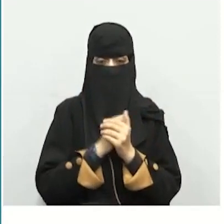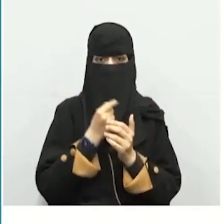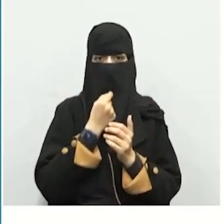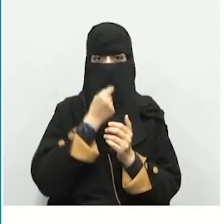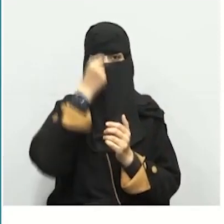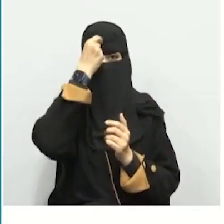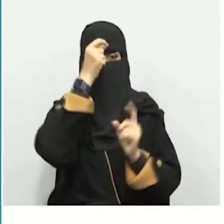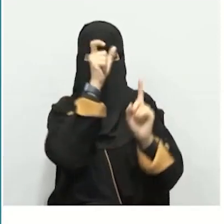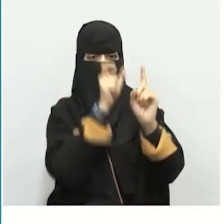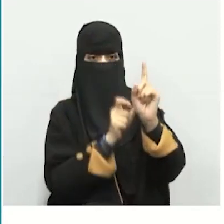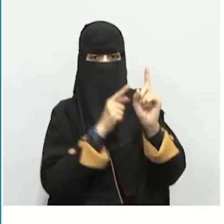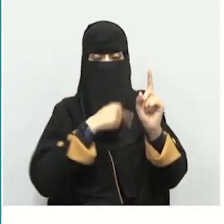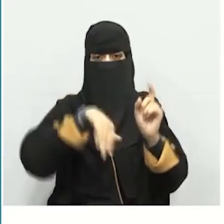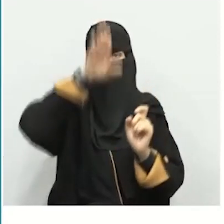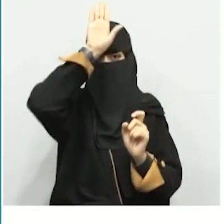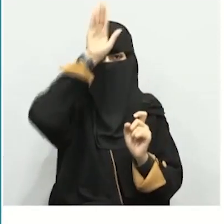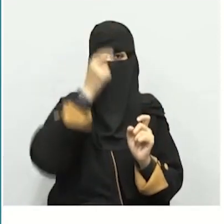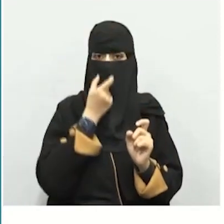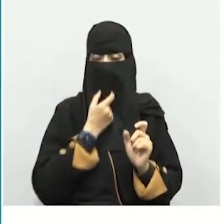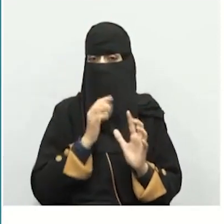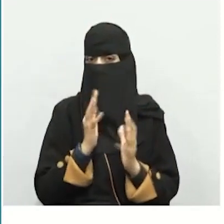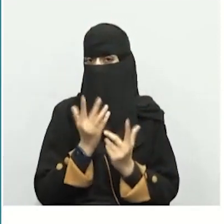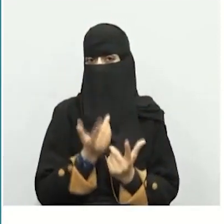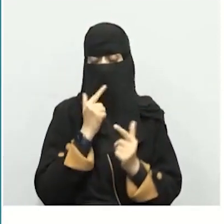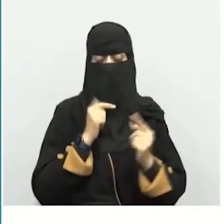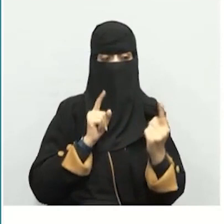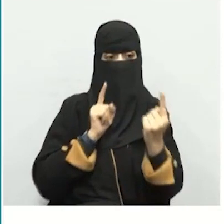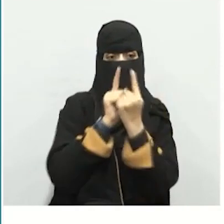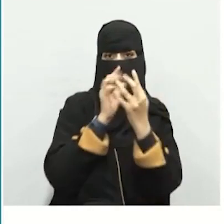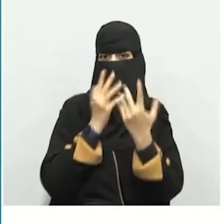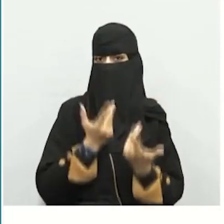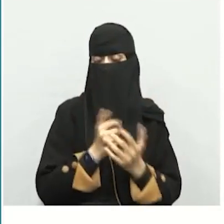صفات خادم الحرمين الشريفين الملك سلمان بن عبد العزيز ومواقفه.